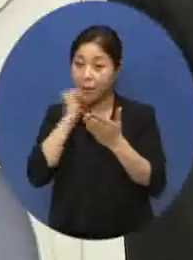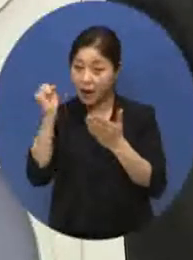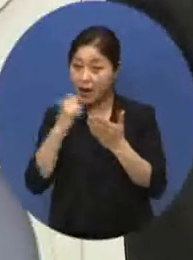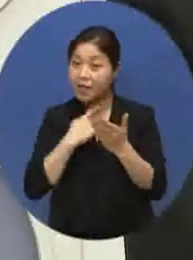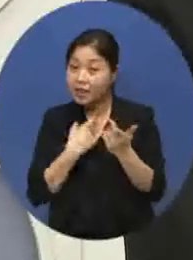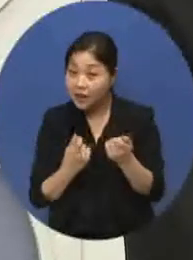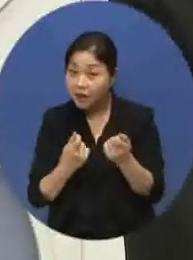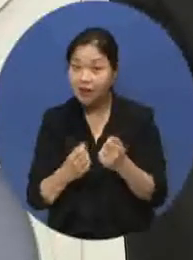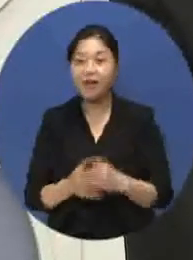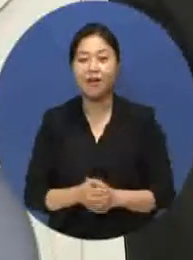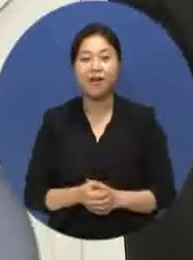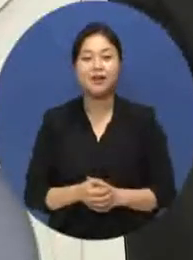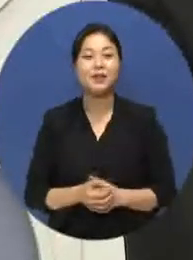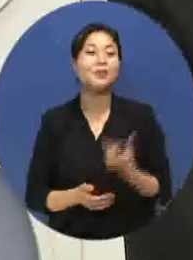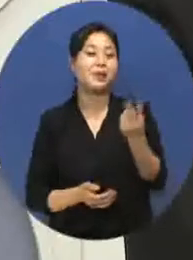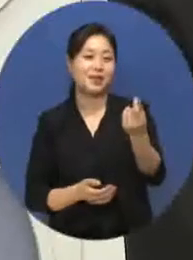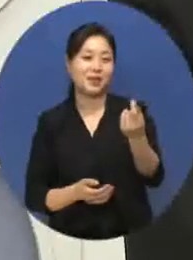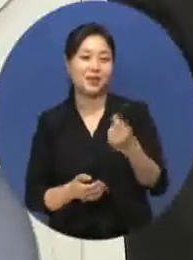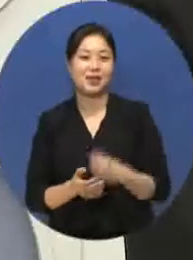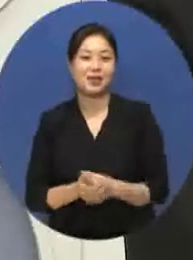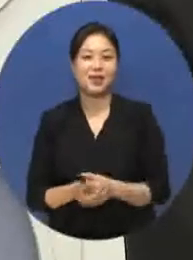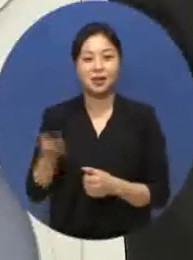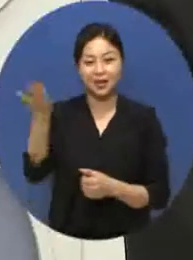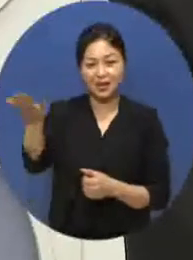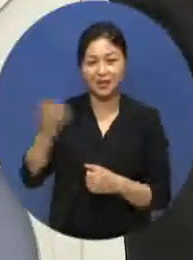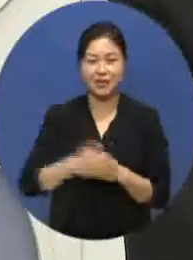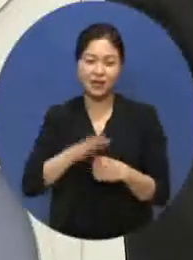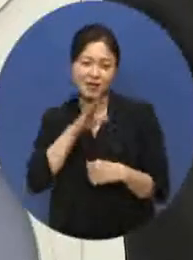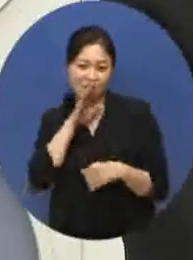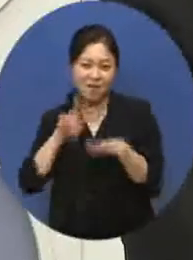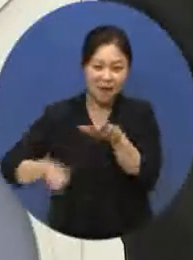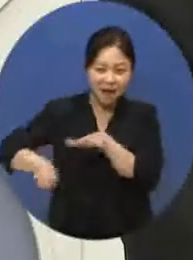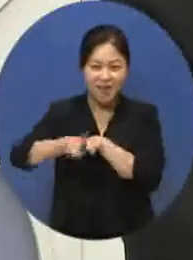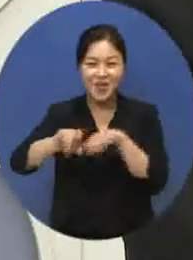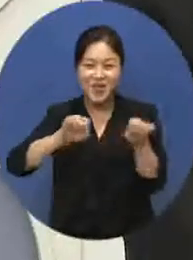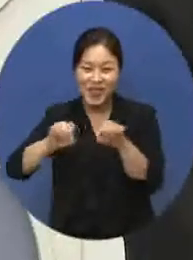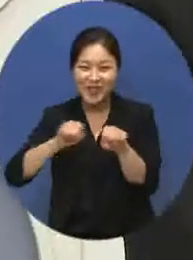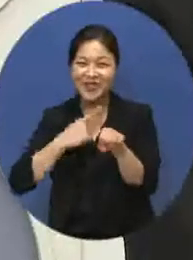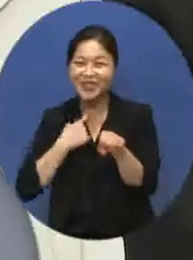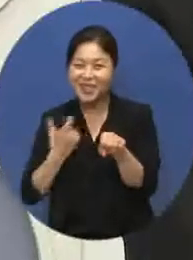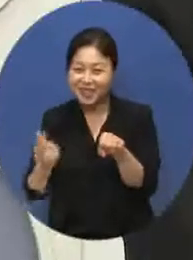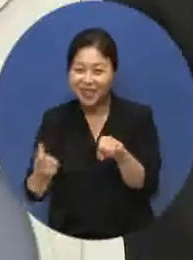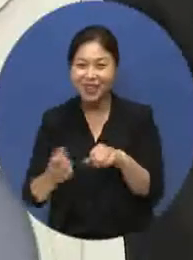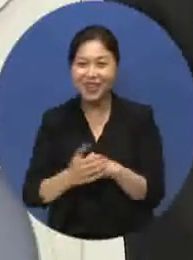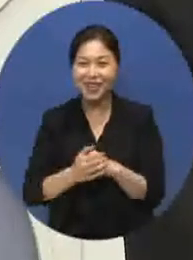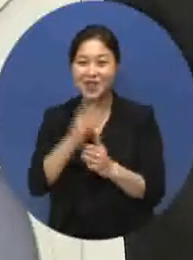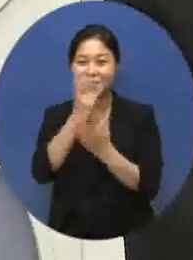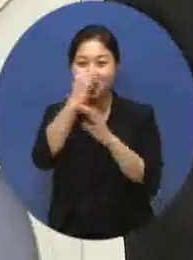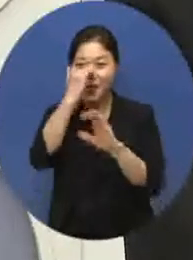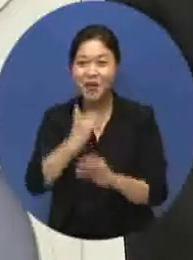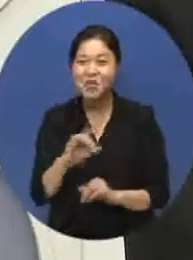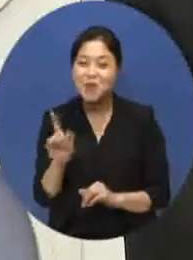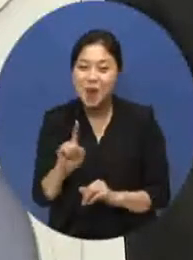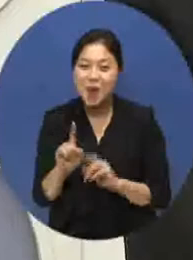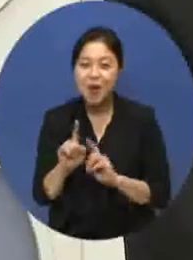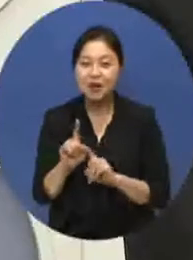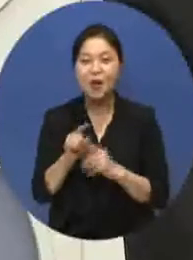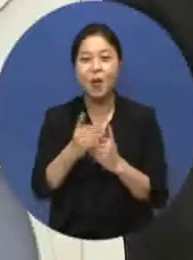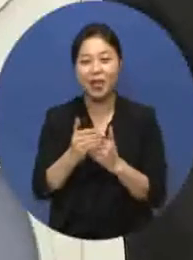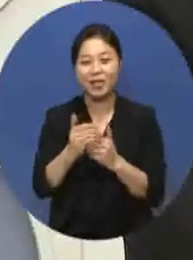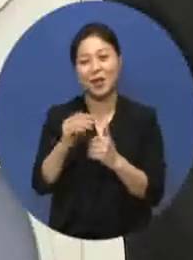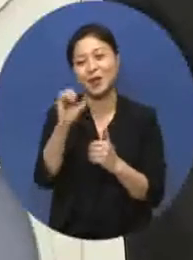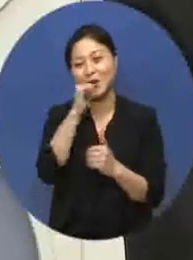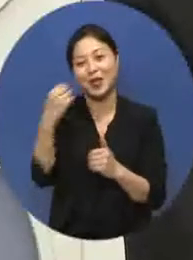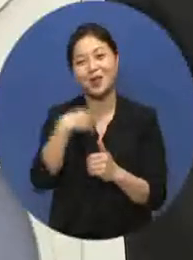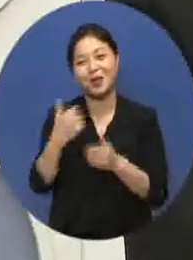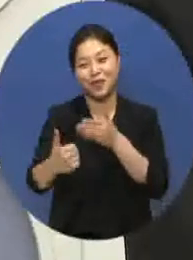통과가 그렇죠. 됐죠. 예. 예, 우리 사장님께서 네. 굉장히 앞장서서 활동하신 걸로 아는데 예. 예, 어떤 법안이 어떻게 통과가 됐는지 좀